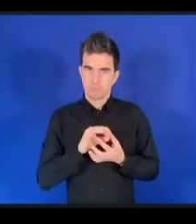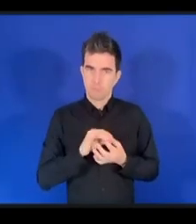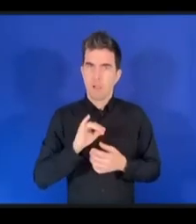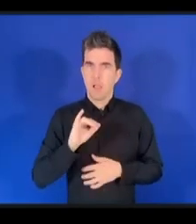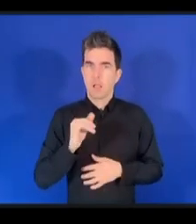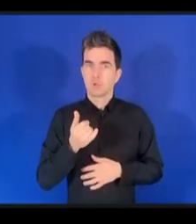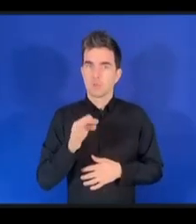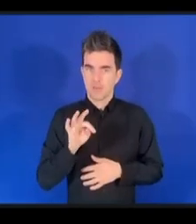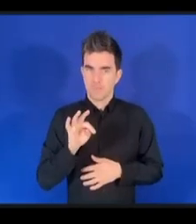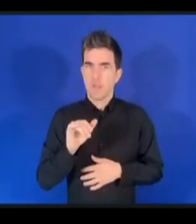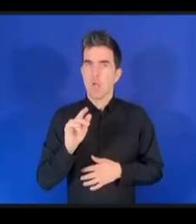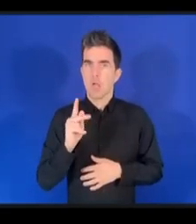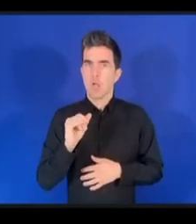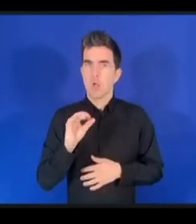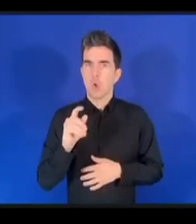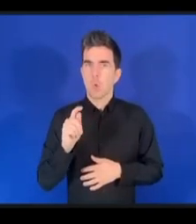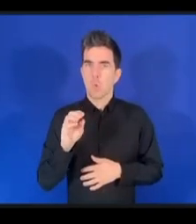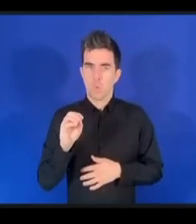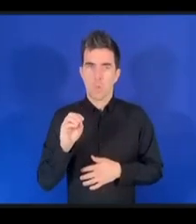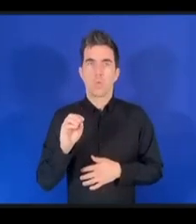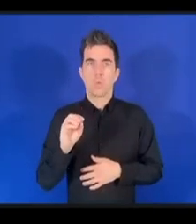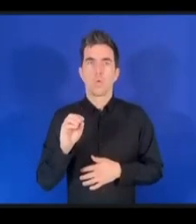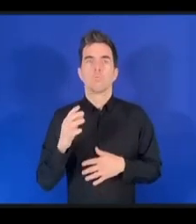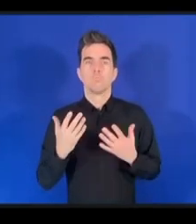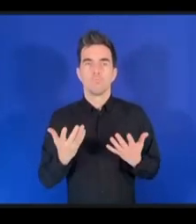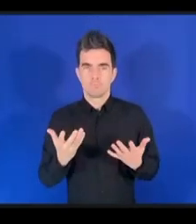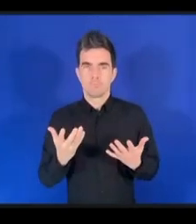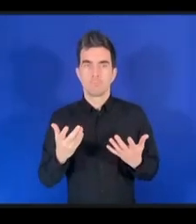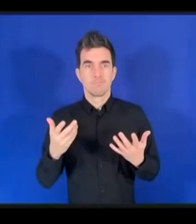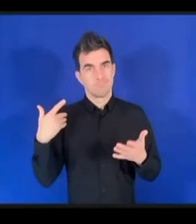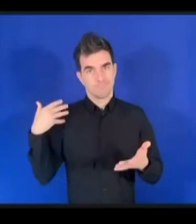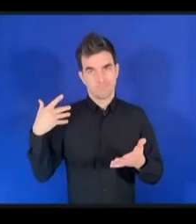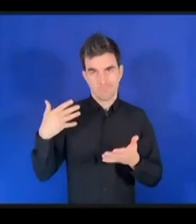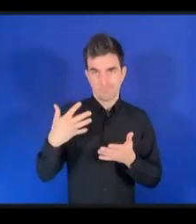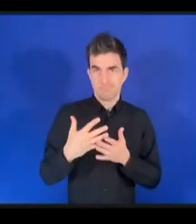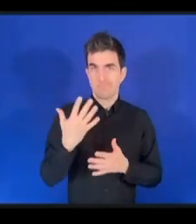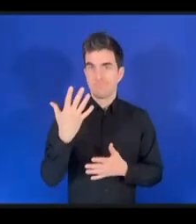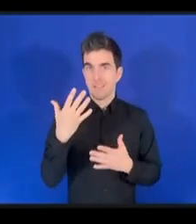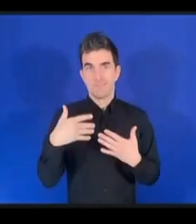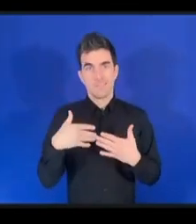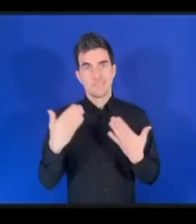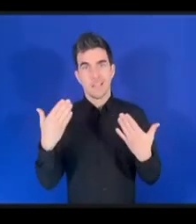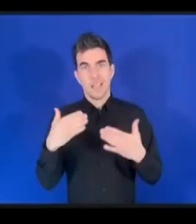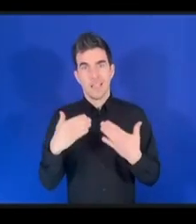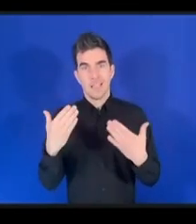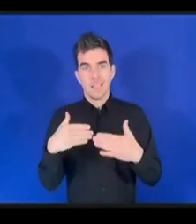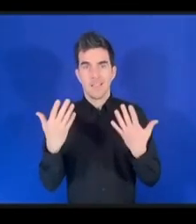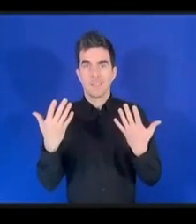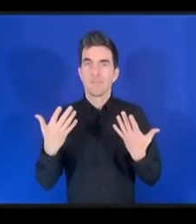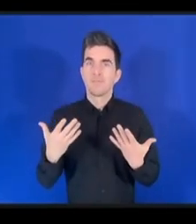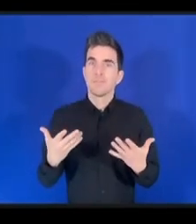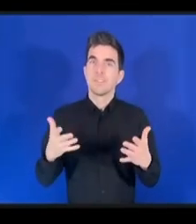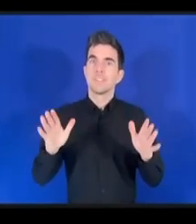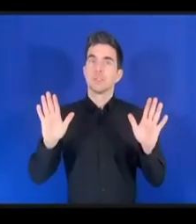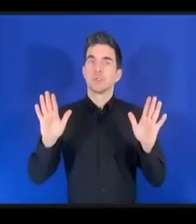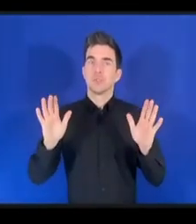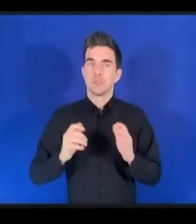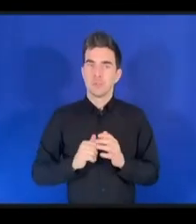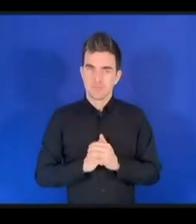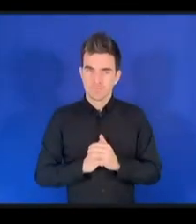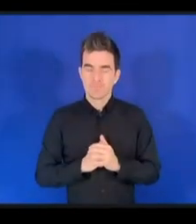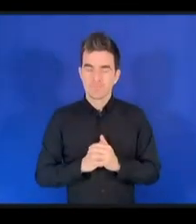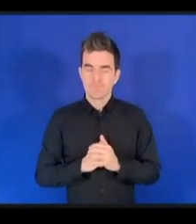本フォーラムの開催にあたって、長きにわたりご準備をいただき、